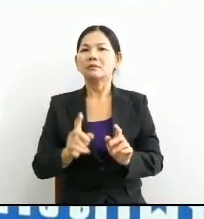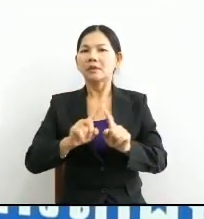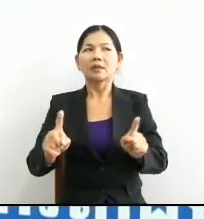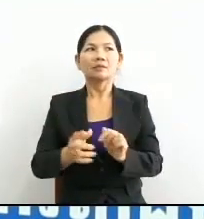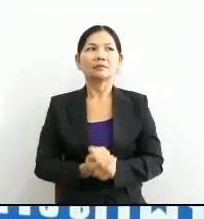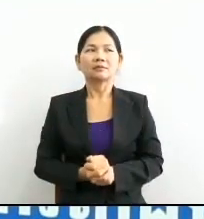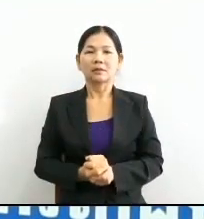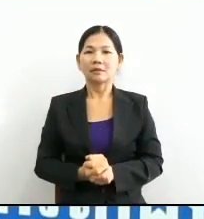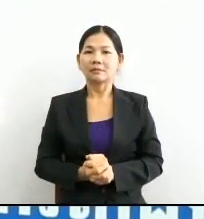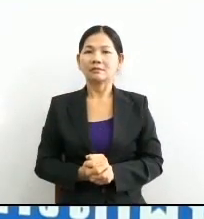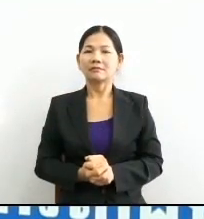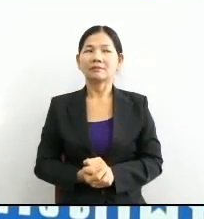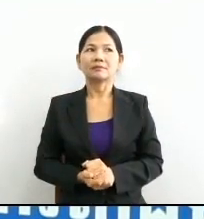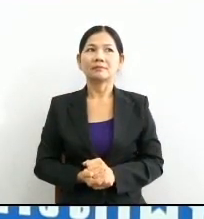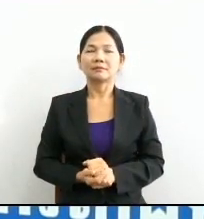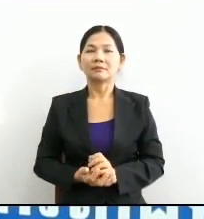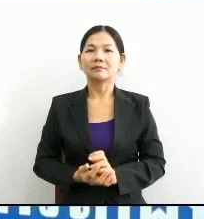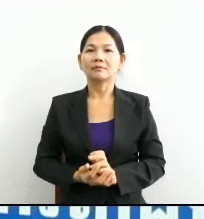mẹ khổ chạy chạy lắm ai chạy lại